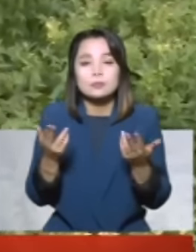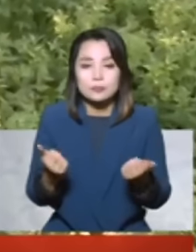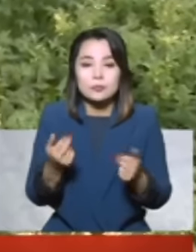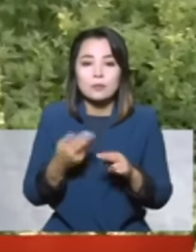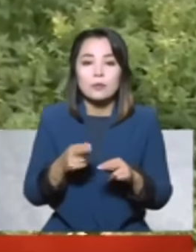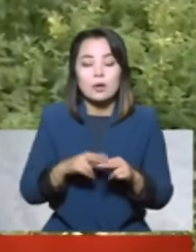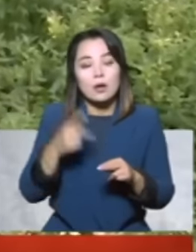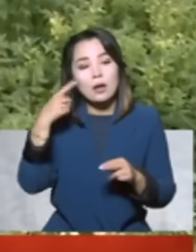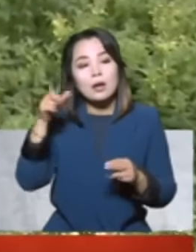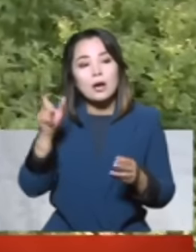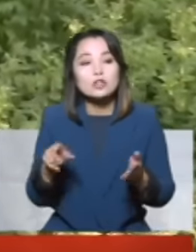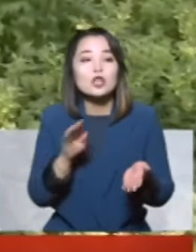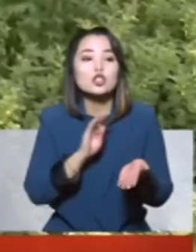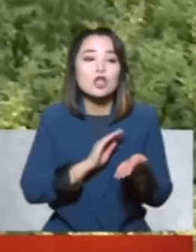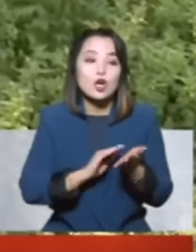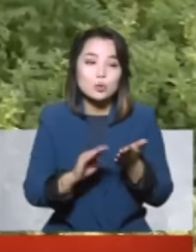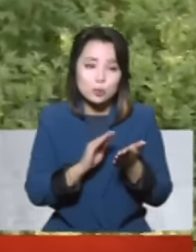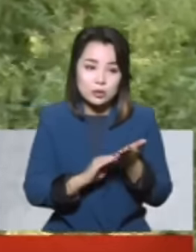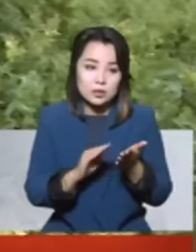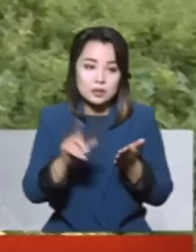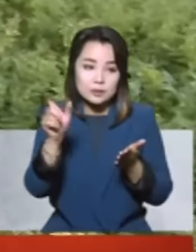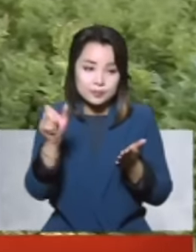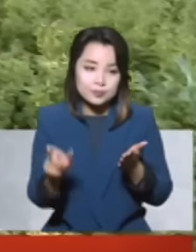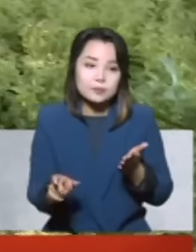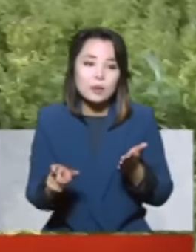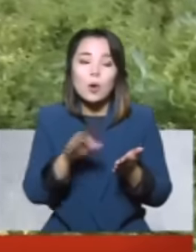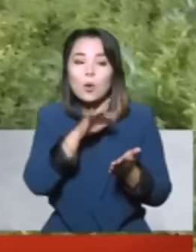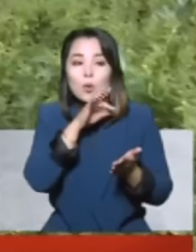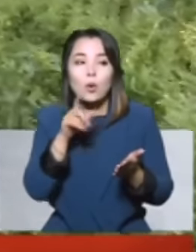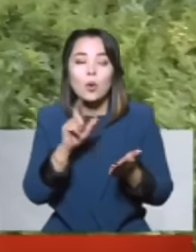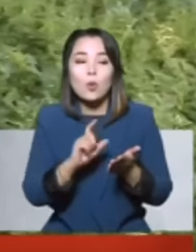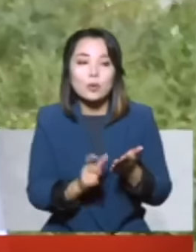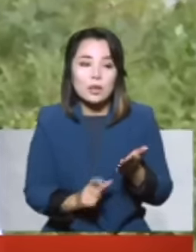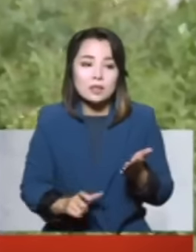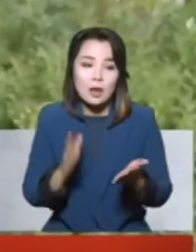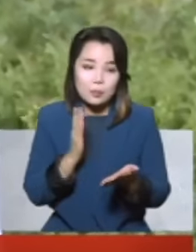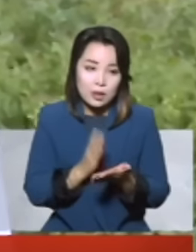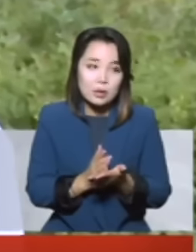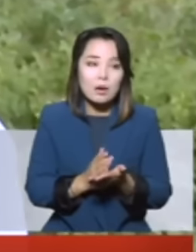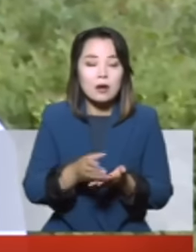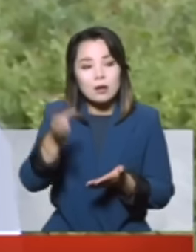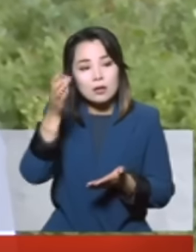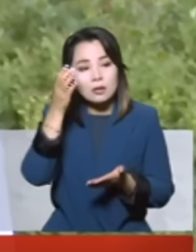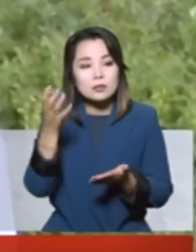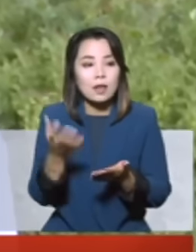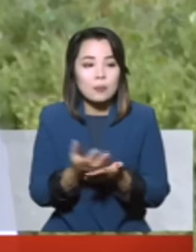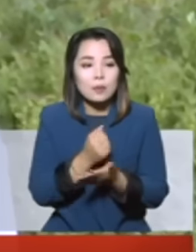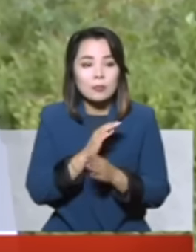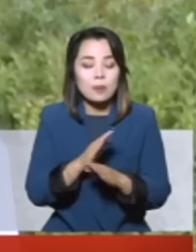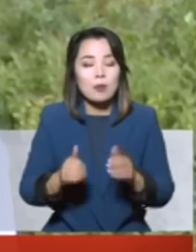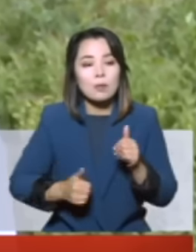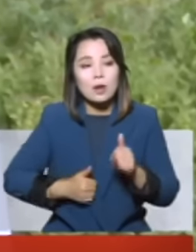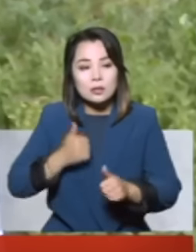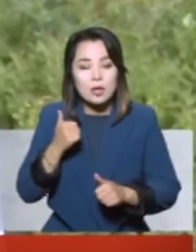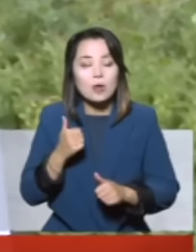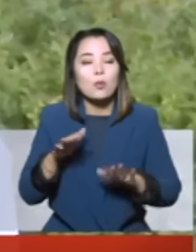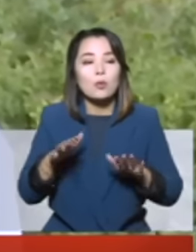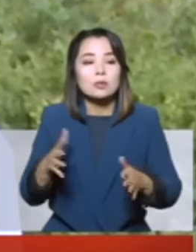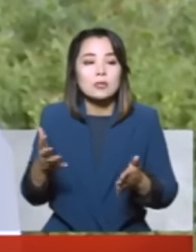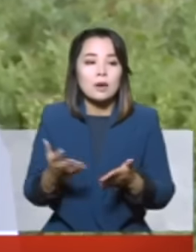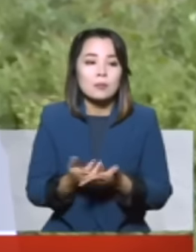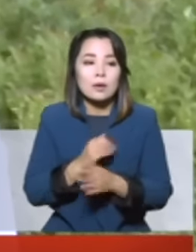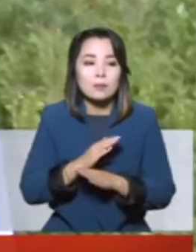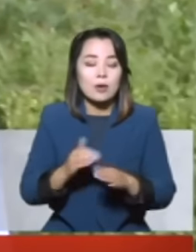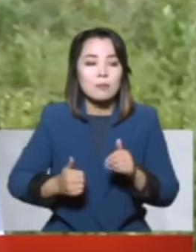Ол ақын, жазушы, көп деген өлеңдері бар. Ғылым таппай мақтанба, орын таппай жоқтанба, ойнап